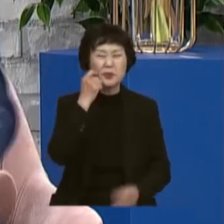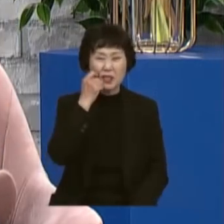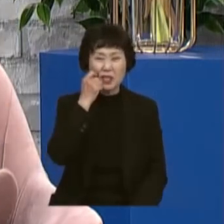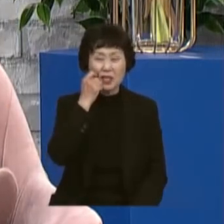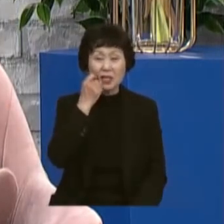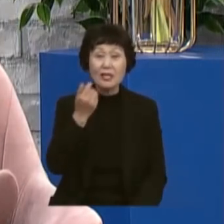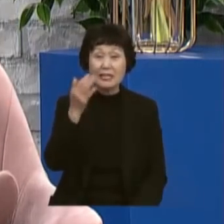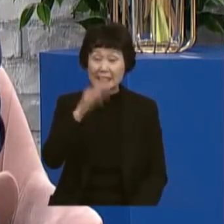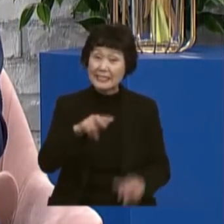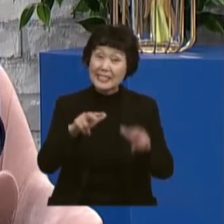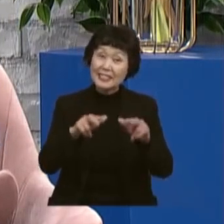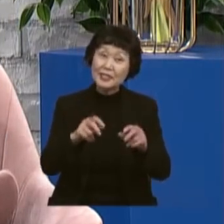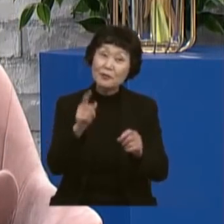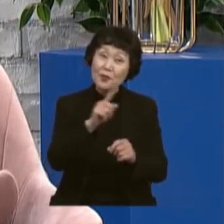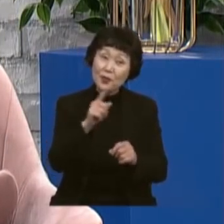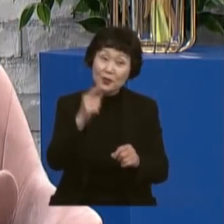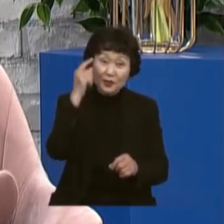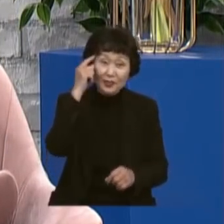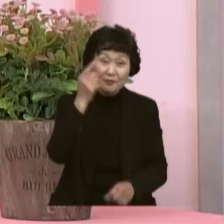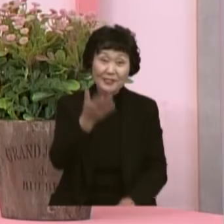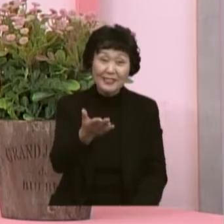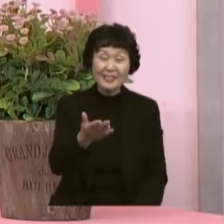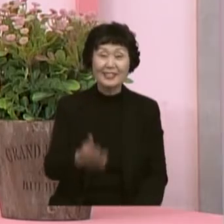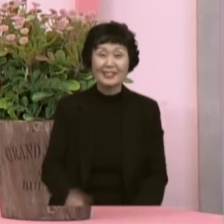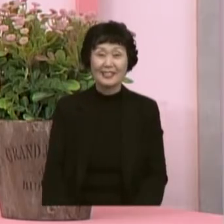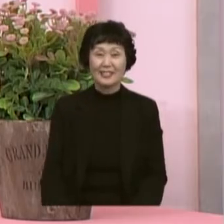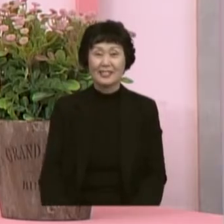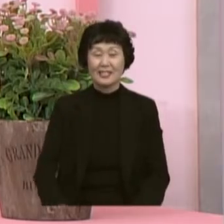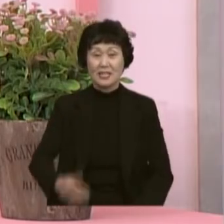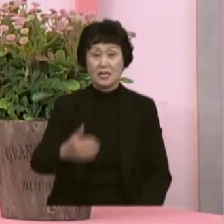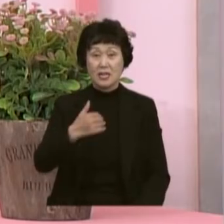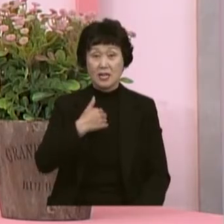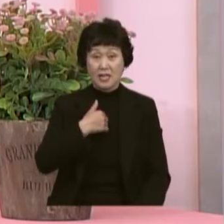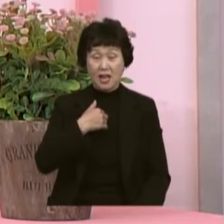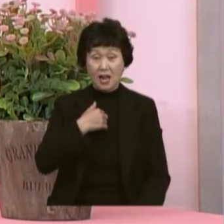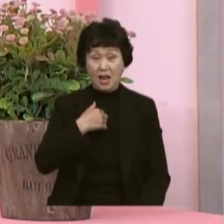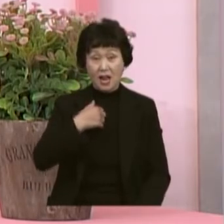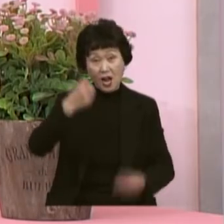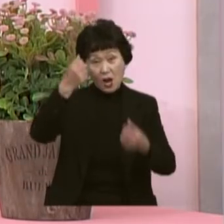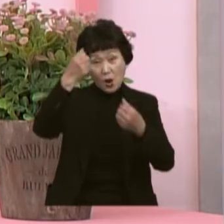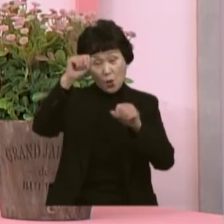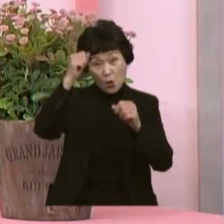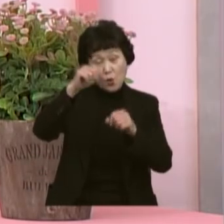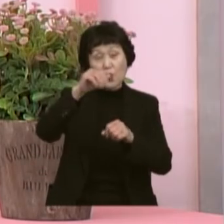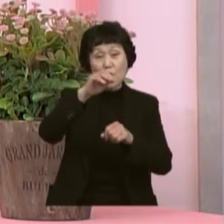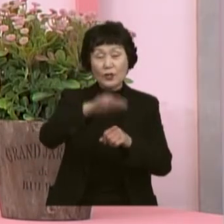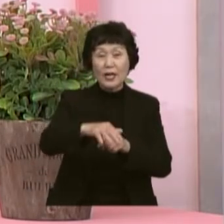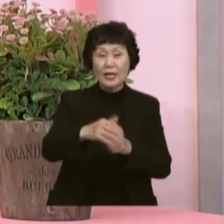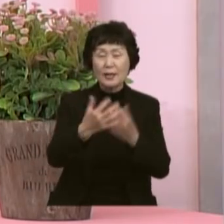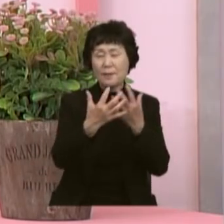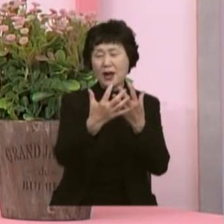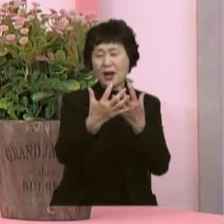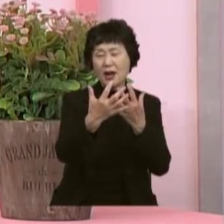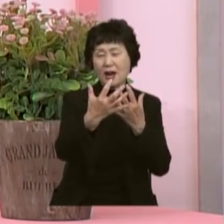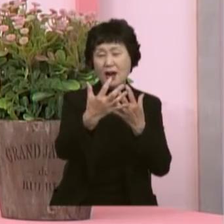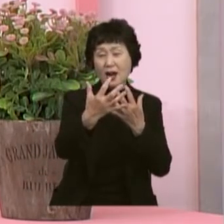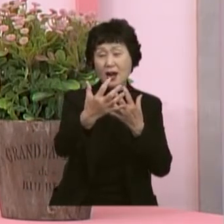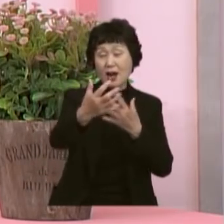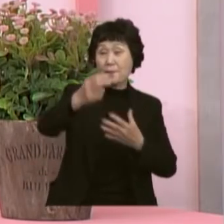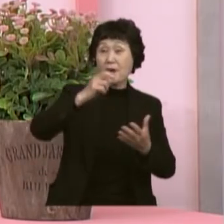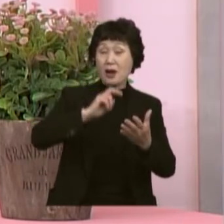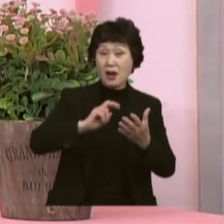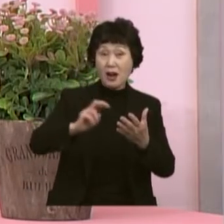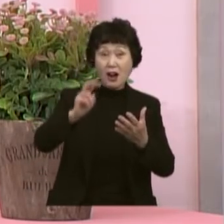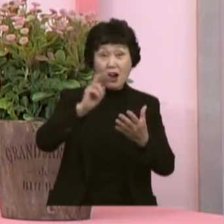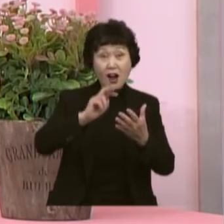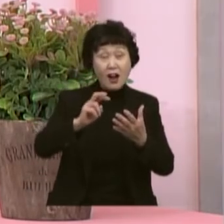그런데 지금은 어떻습니까? 사실은 저는 공연장에서는 굉장히 큰 공연을 했는데 네. 저는 이제 좀 쉬어야